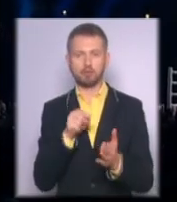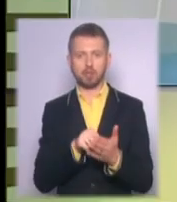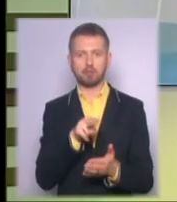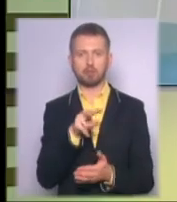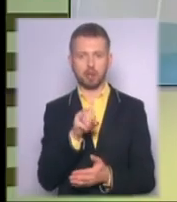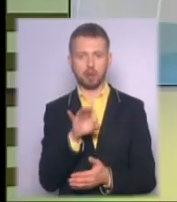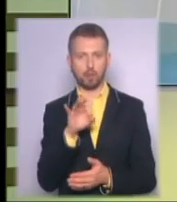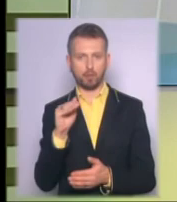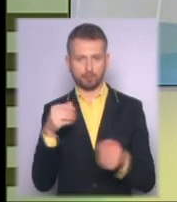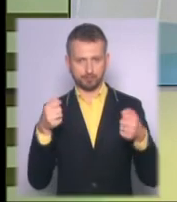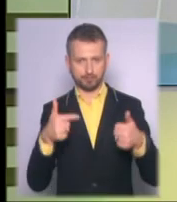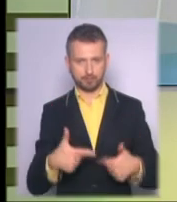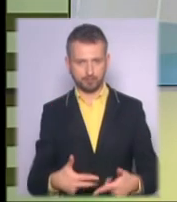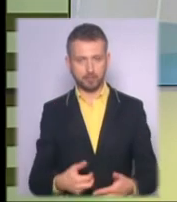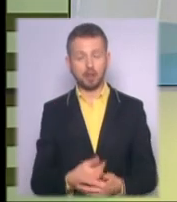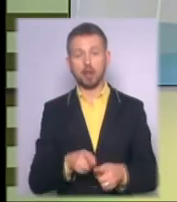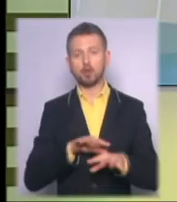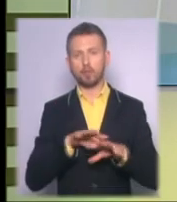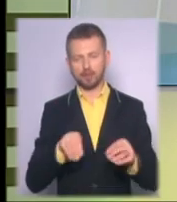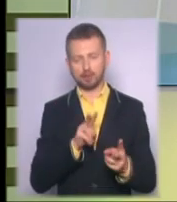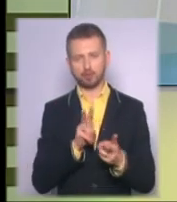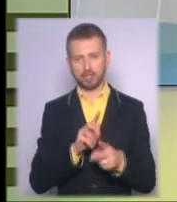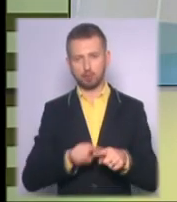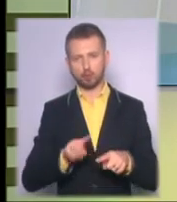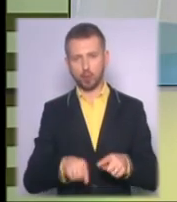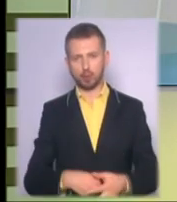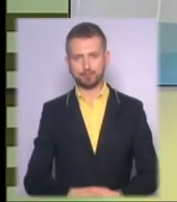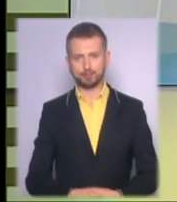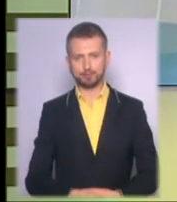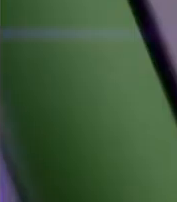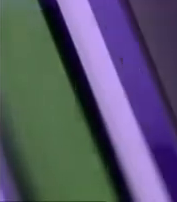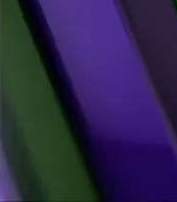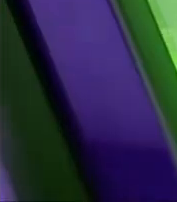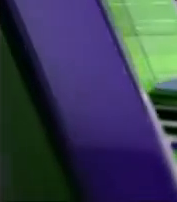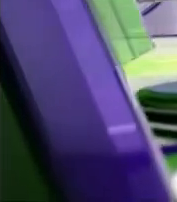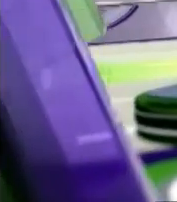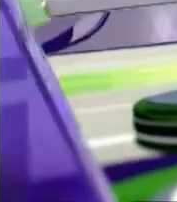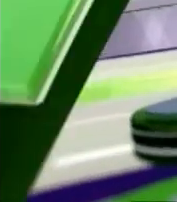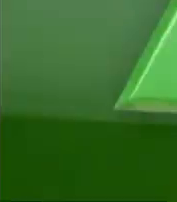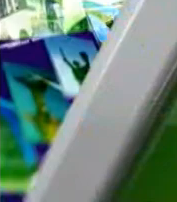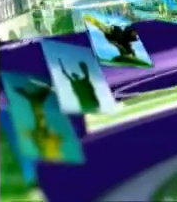На цьому все. Дякую за увагу. Хай щастить!